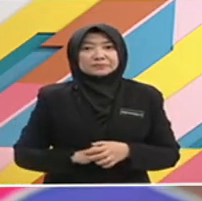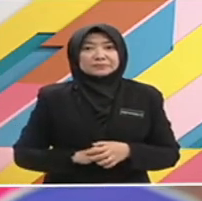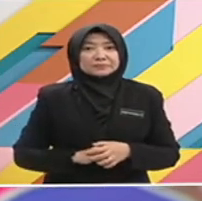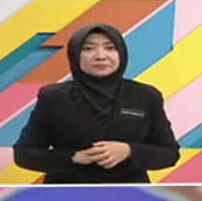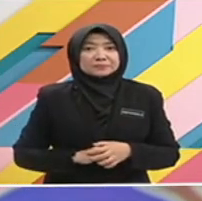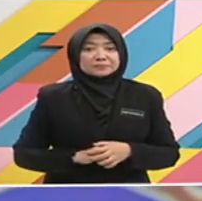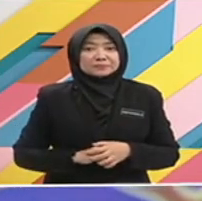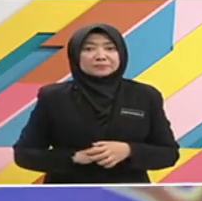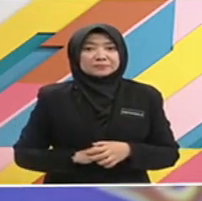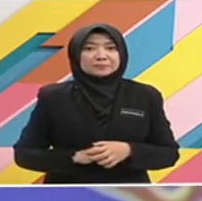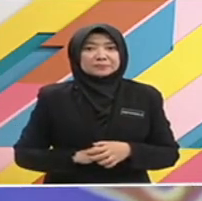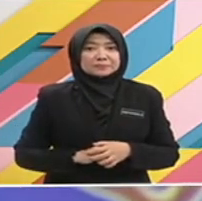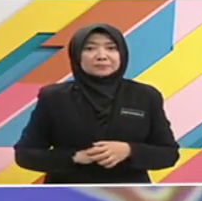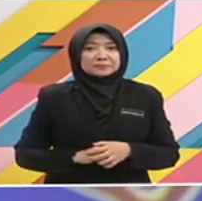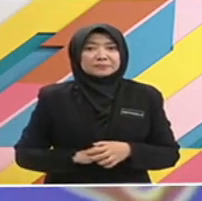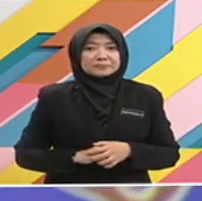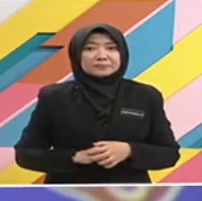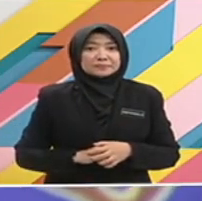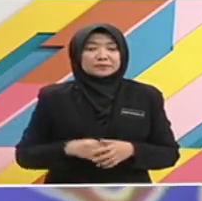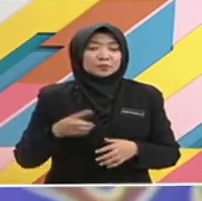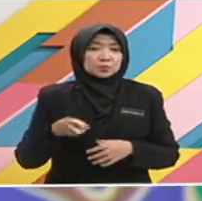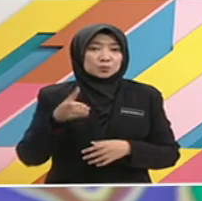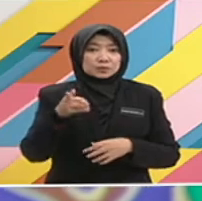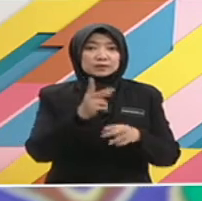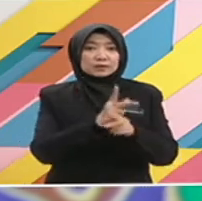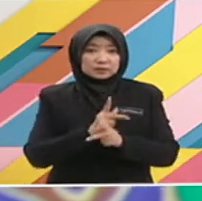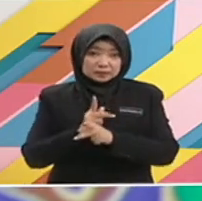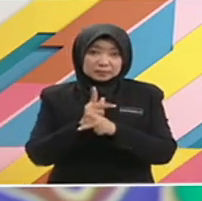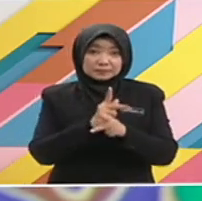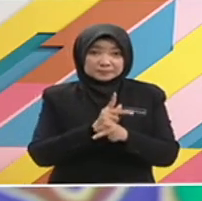Okey, kita gunting. Berhati-hati. Yes.